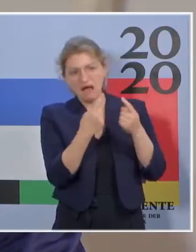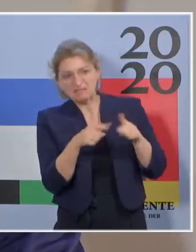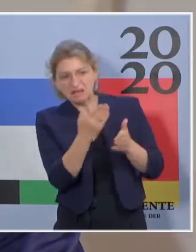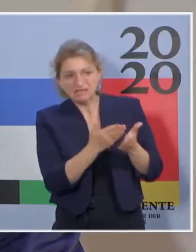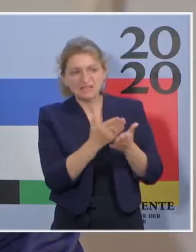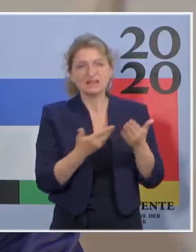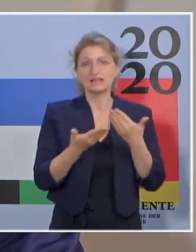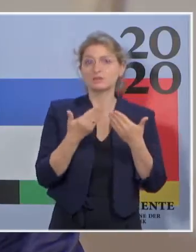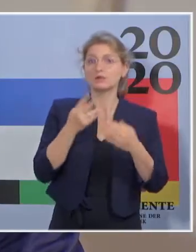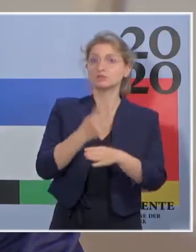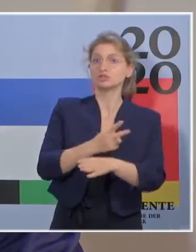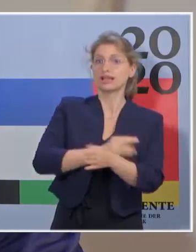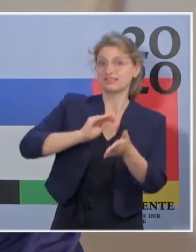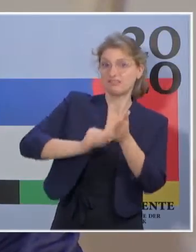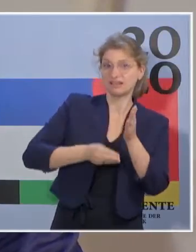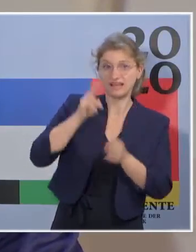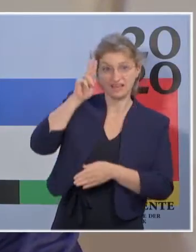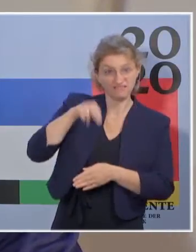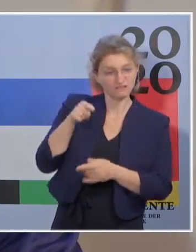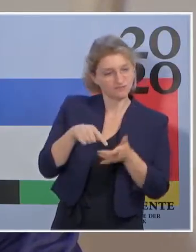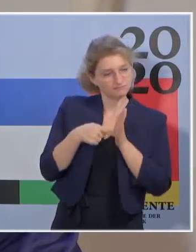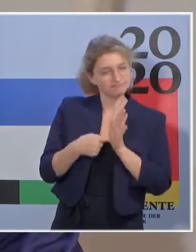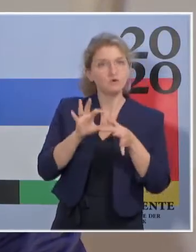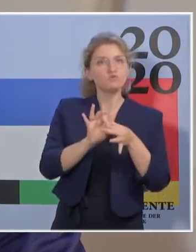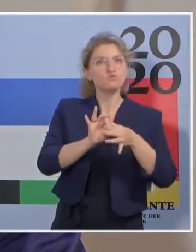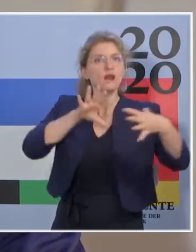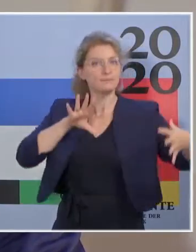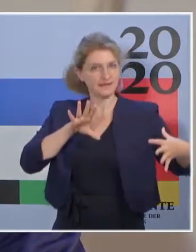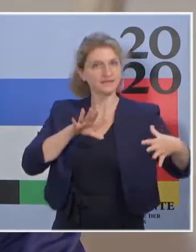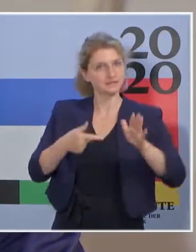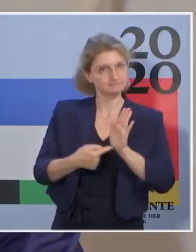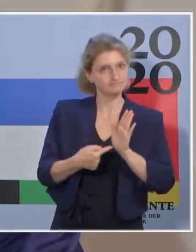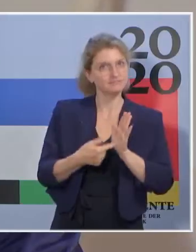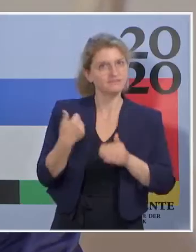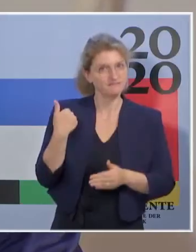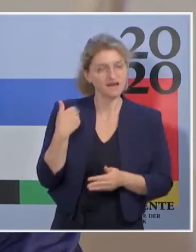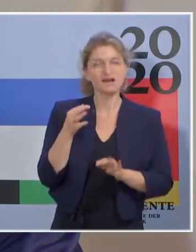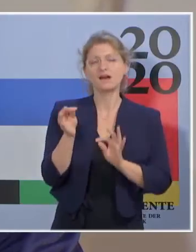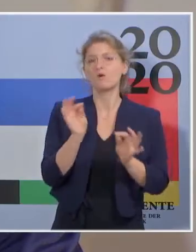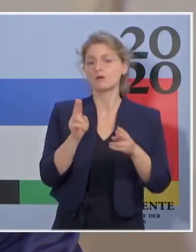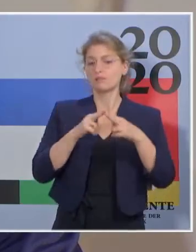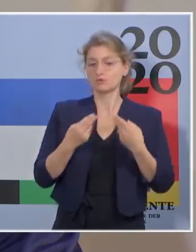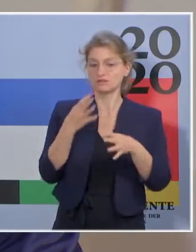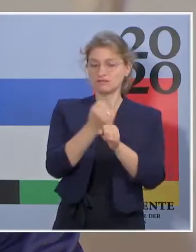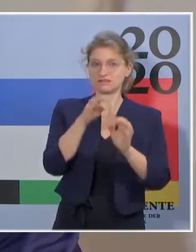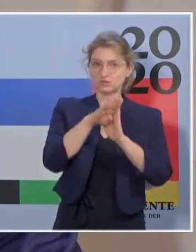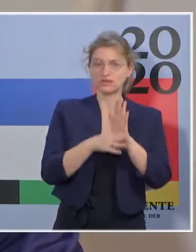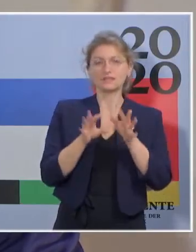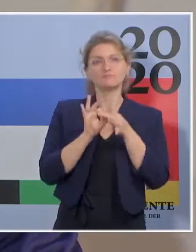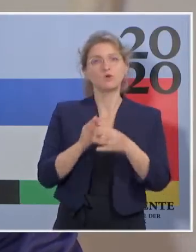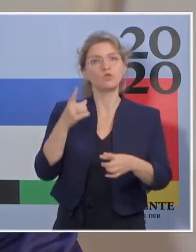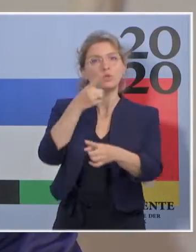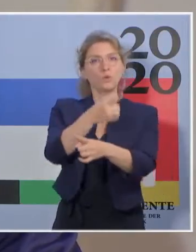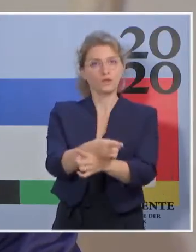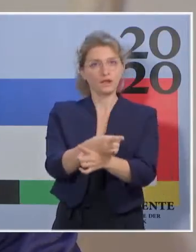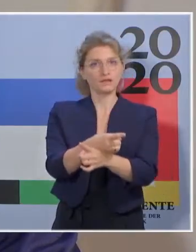der Staatsvertrag von Wien, der uns die Unabhängigkeit gegeben hat, das Bundesverfassungsgesetz über die Neutralität, das uns